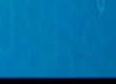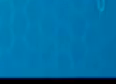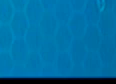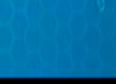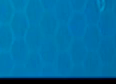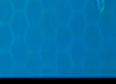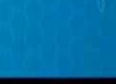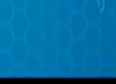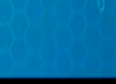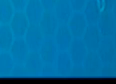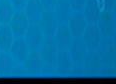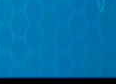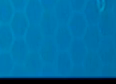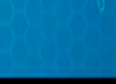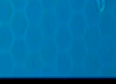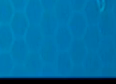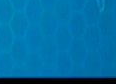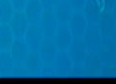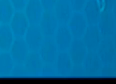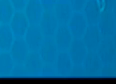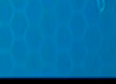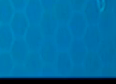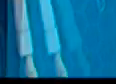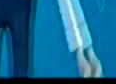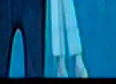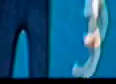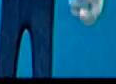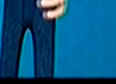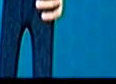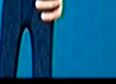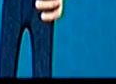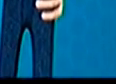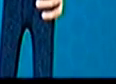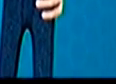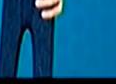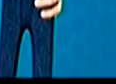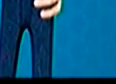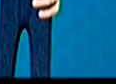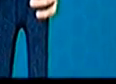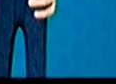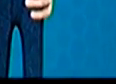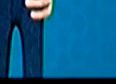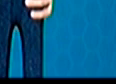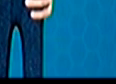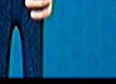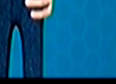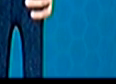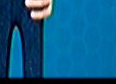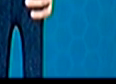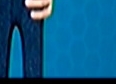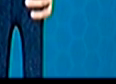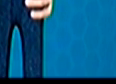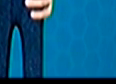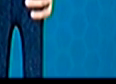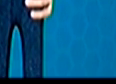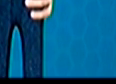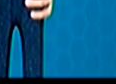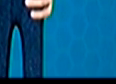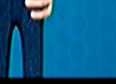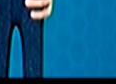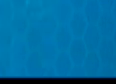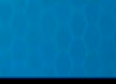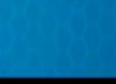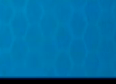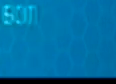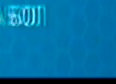Та албан амны ажлаар хилийн чандд зорчиод ирсэн бол иргэнийхээ үүргийг заавал биелүүлж, хил гайл дээр мэдүүлэх эрүүл мэндийн асуумжийг үнэн зөв